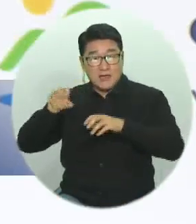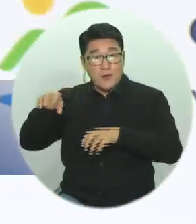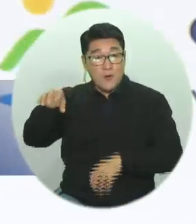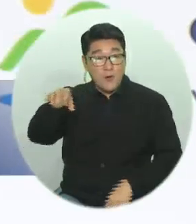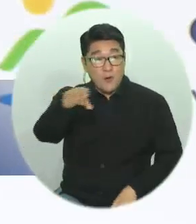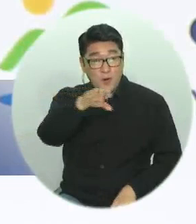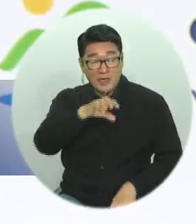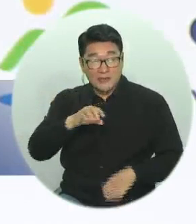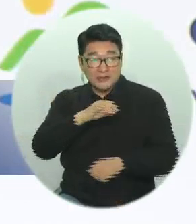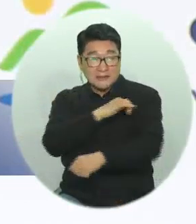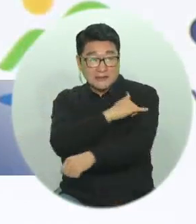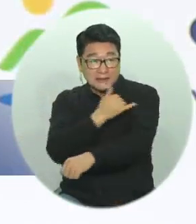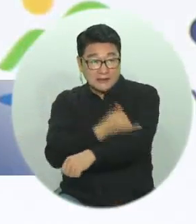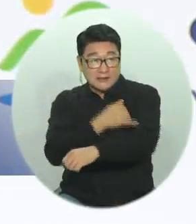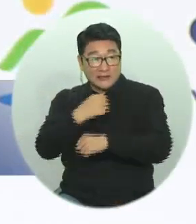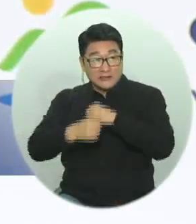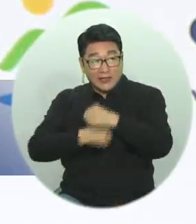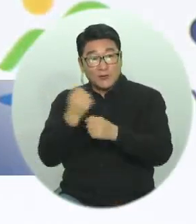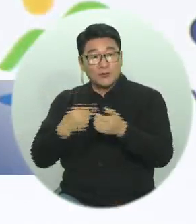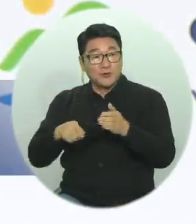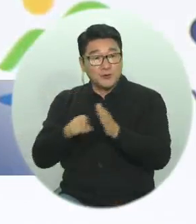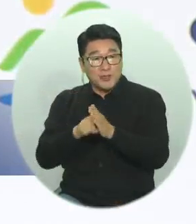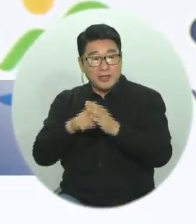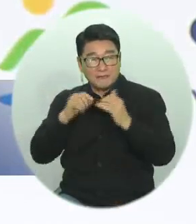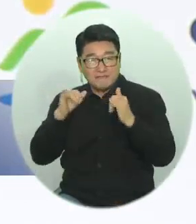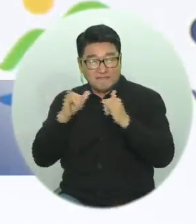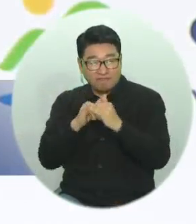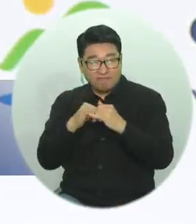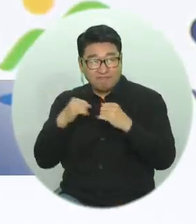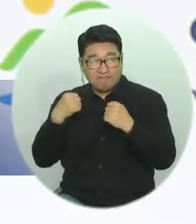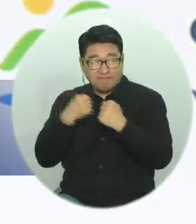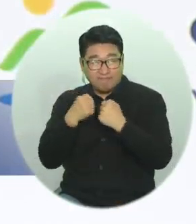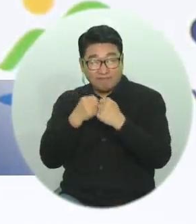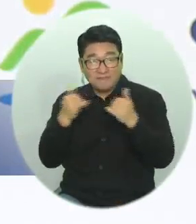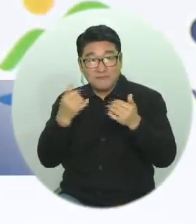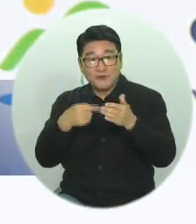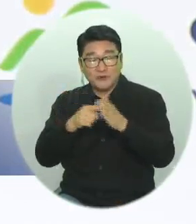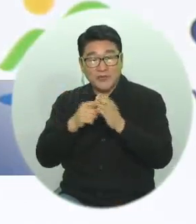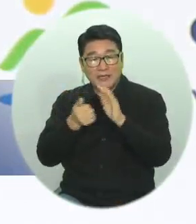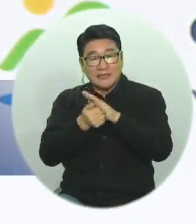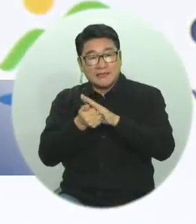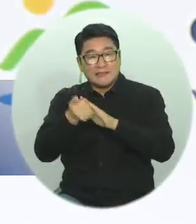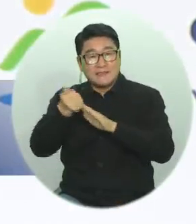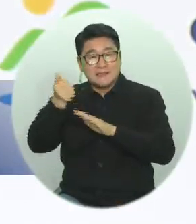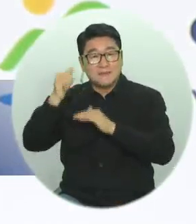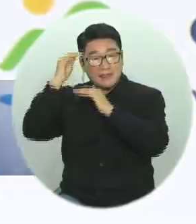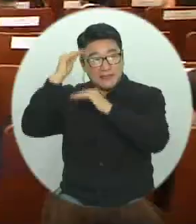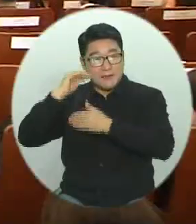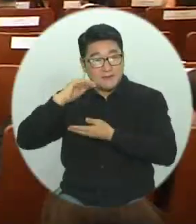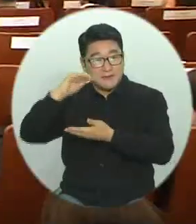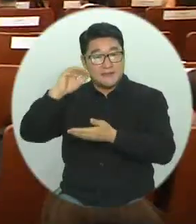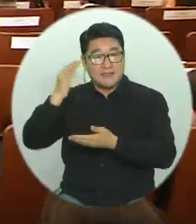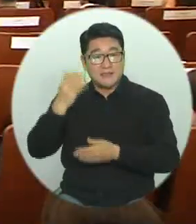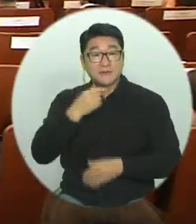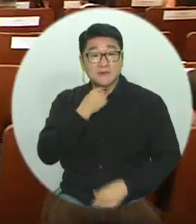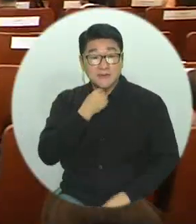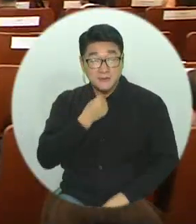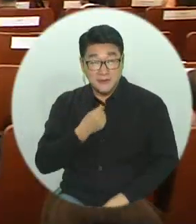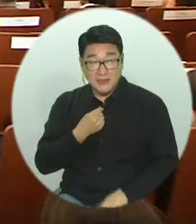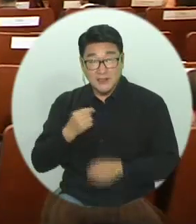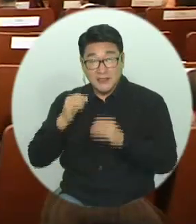상을 인권과 자유를 위해 투쟁하는 이들에게 희망의 메시지가 되기를 기원합니다